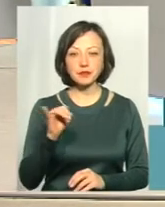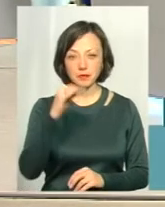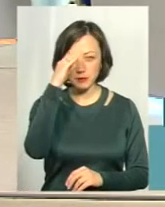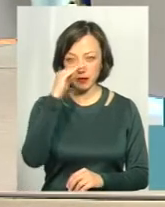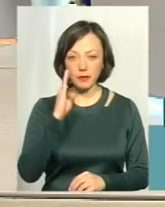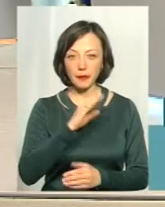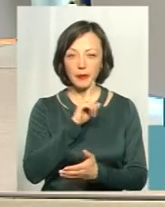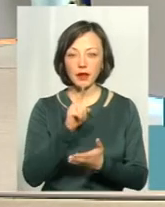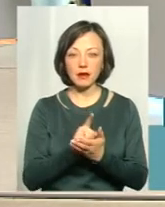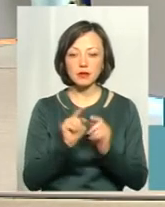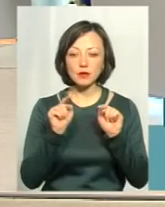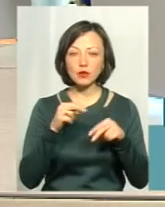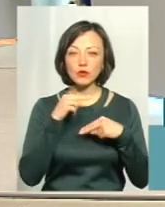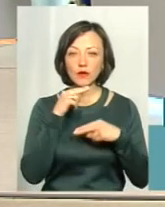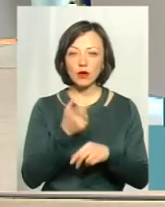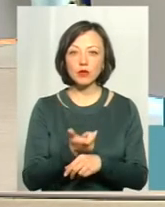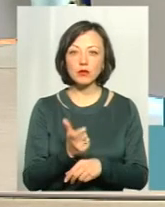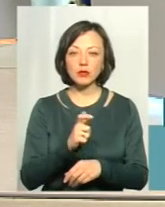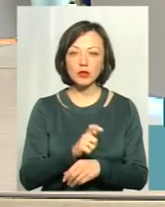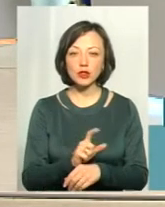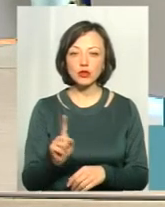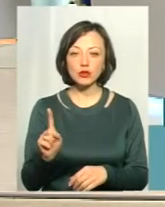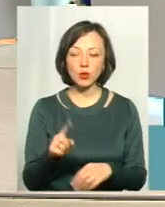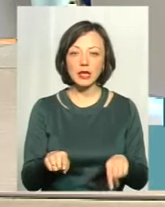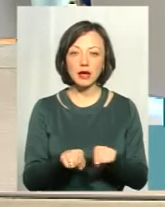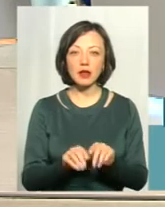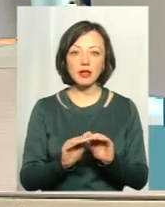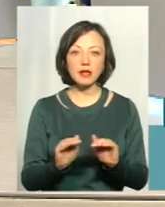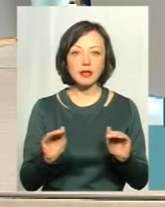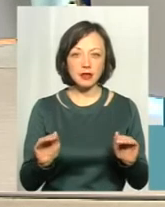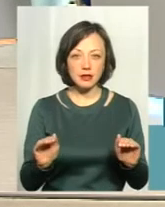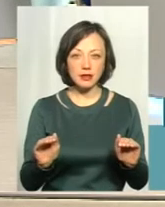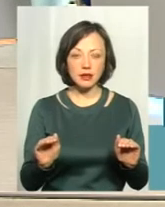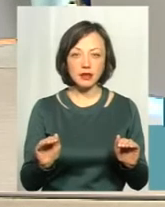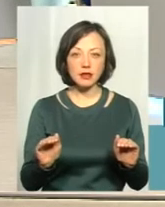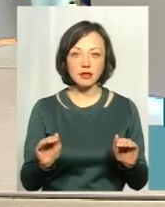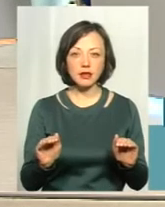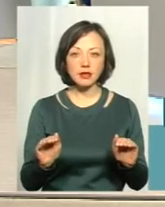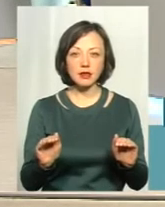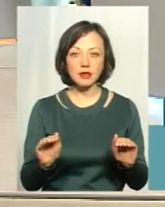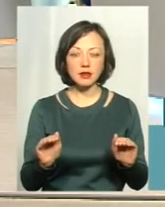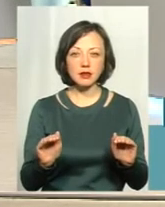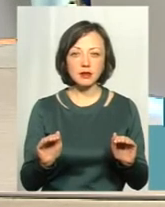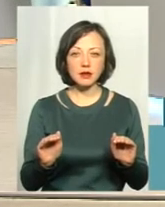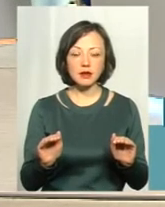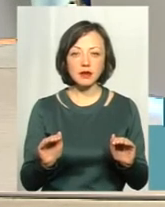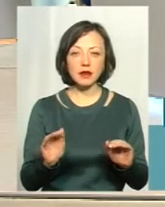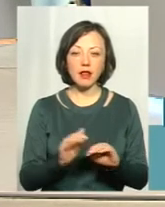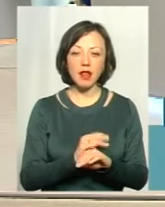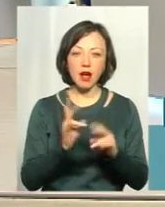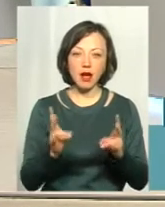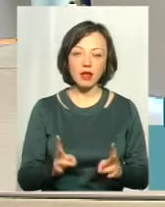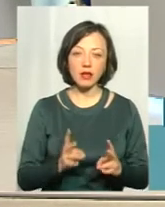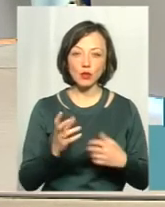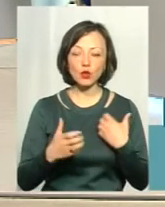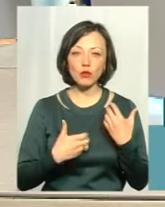повинні звернути увагу, більшість, що такі дітки, так як я казала, вони лагідні,